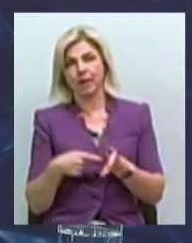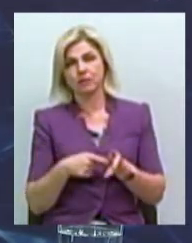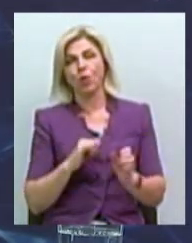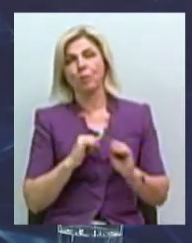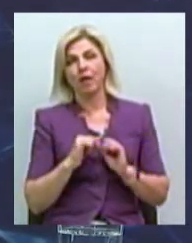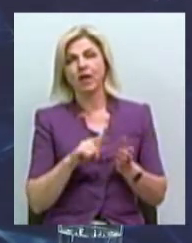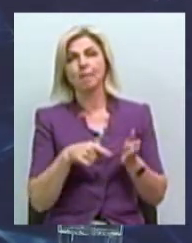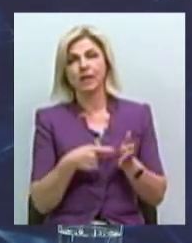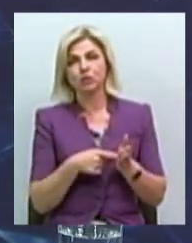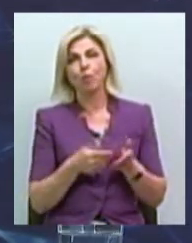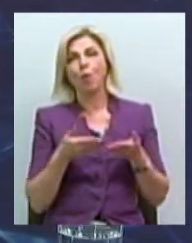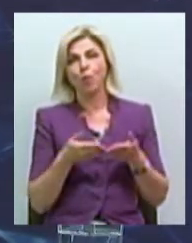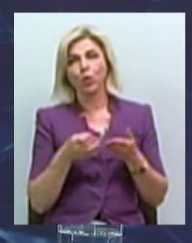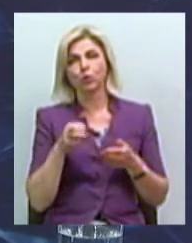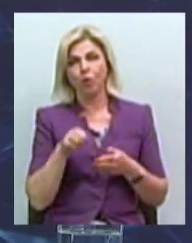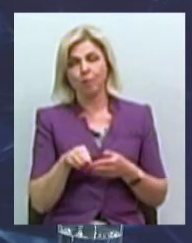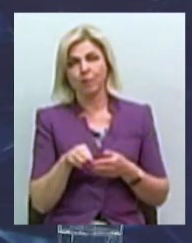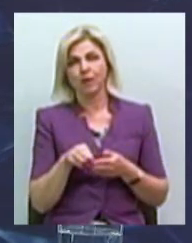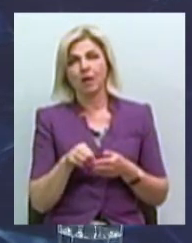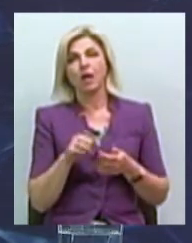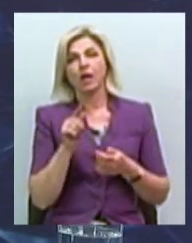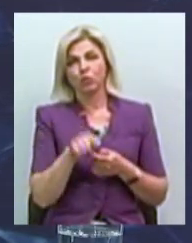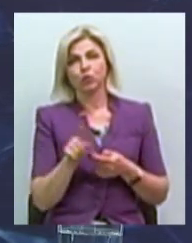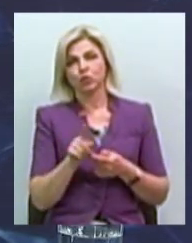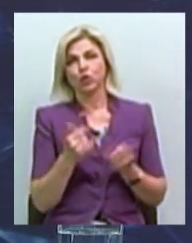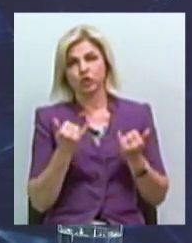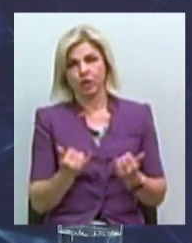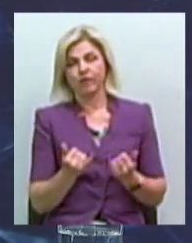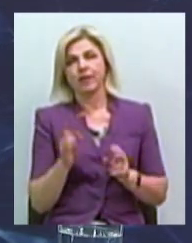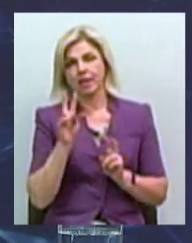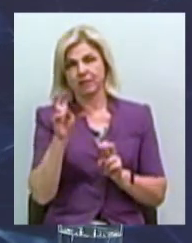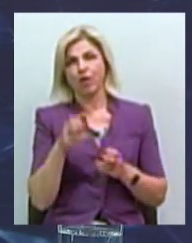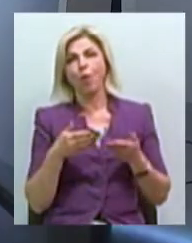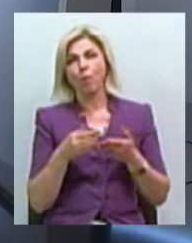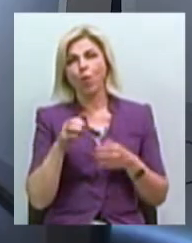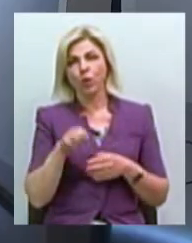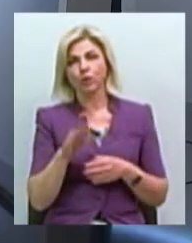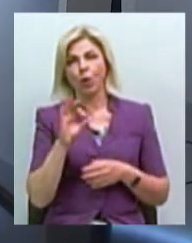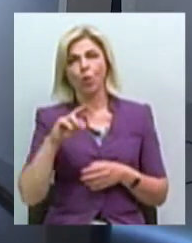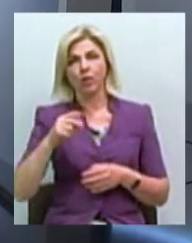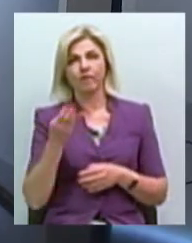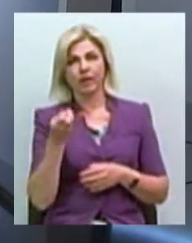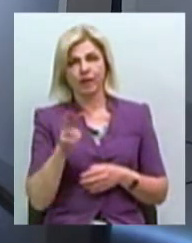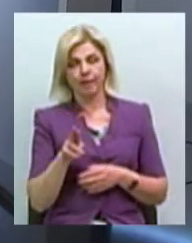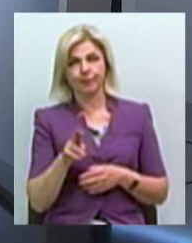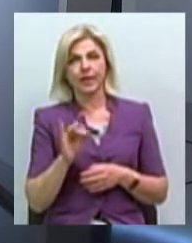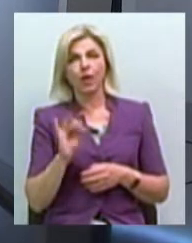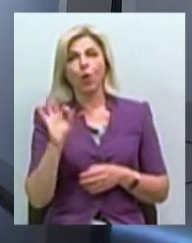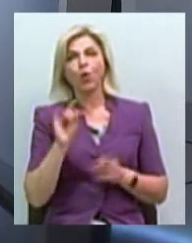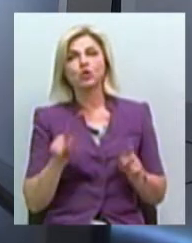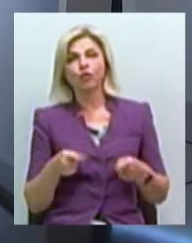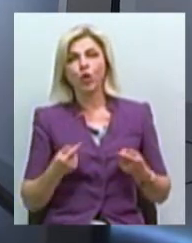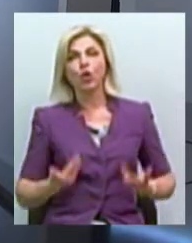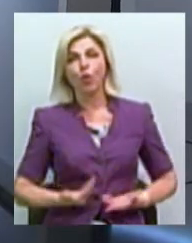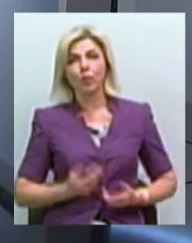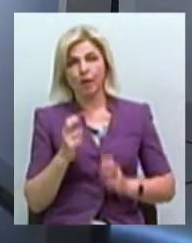містом, портом, тим, який сьогодні називається порт Ольвія. Ну, щодо створення комунального підприємства, чи відомо вам, коли